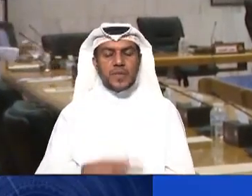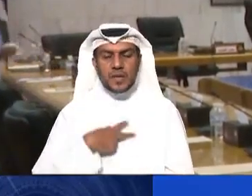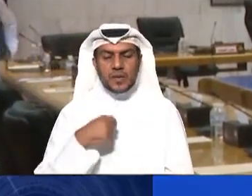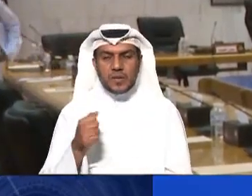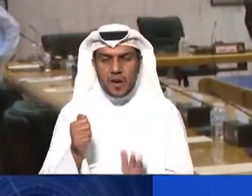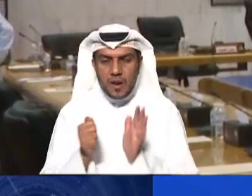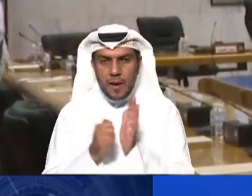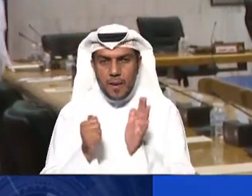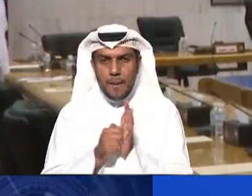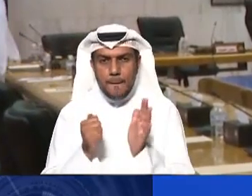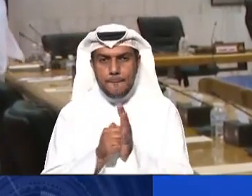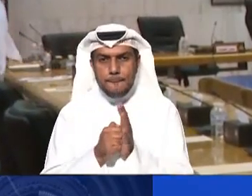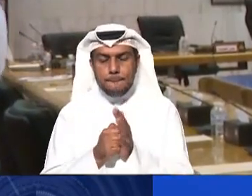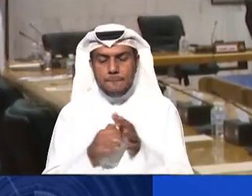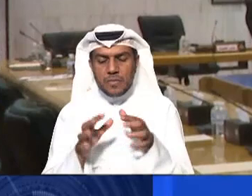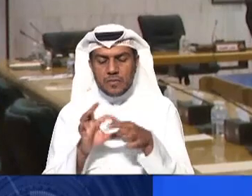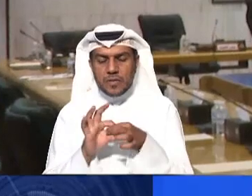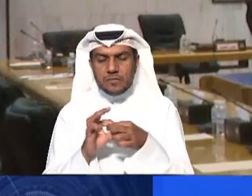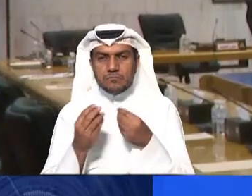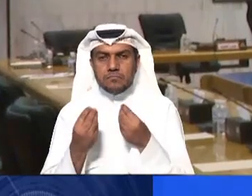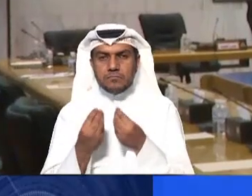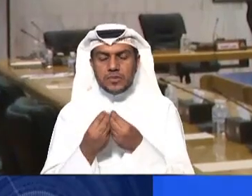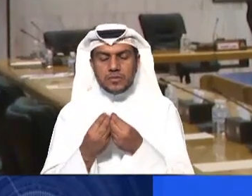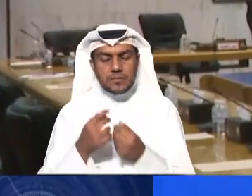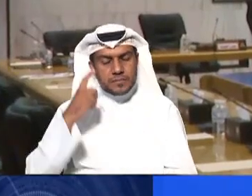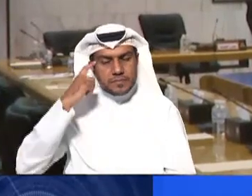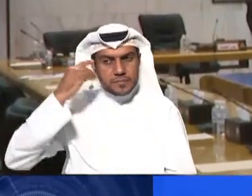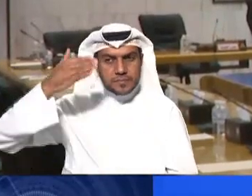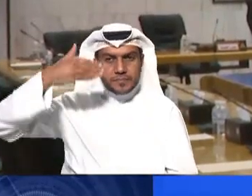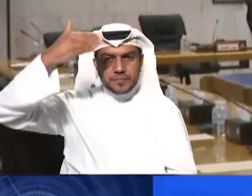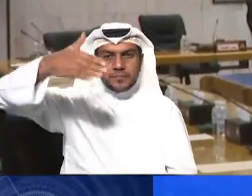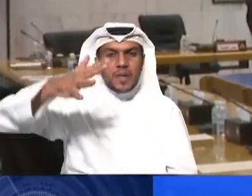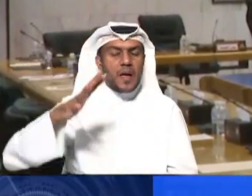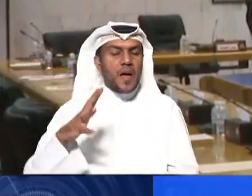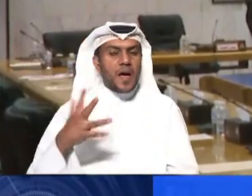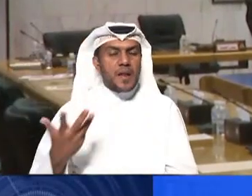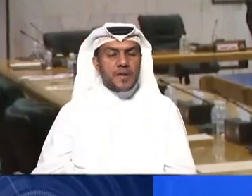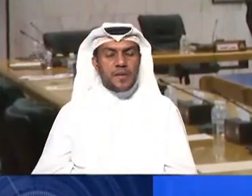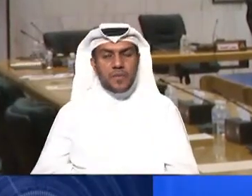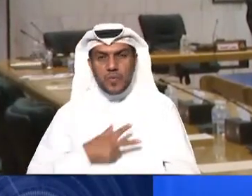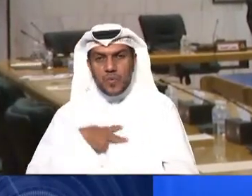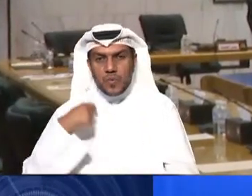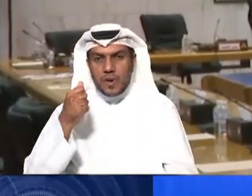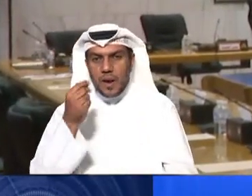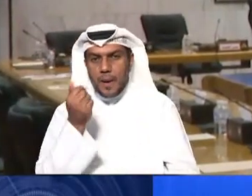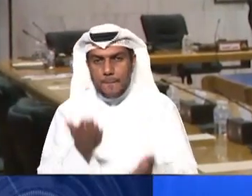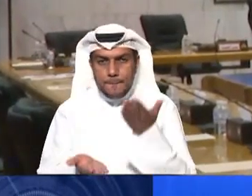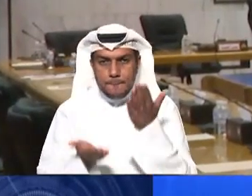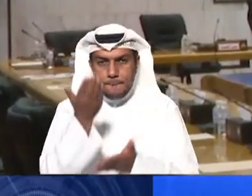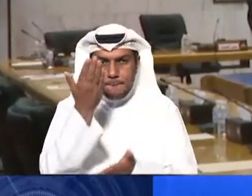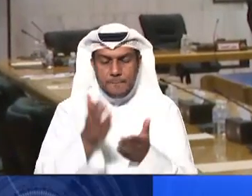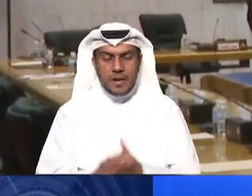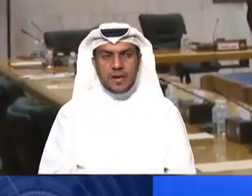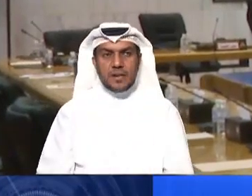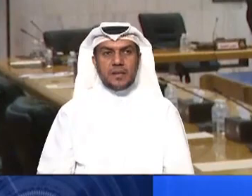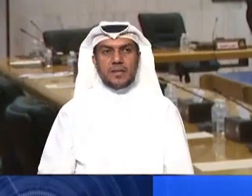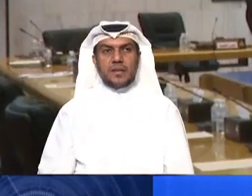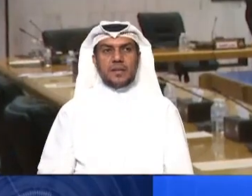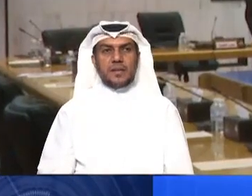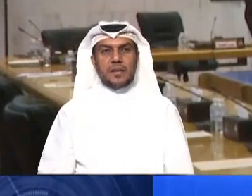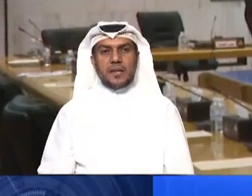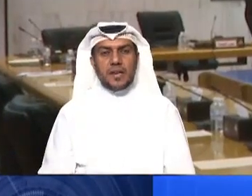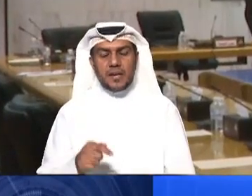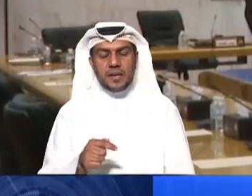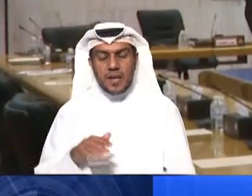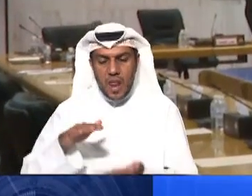ونوقش في شنو التصور المستقبلي، وكان ردود وزارة المالية أن تم نزع ملكية هذه